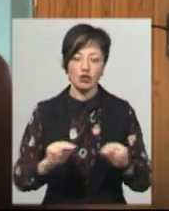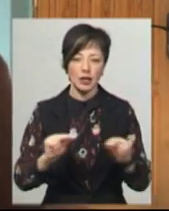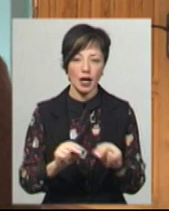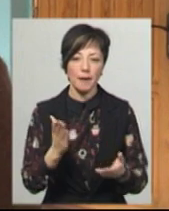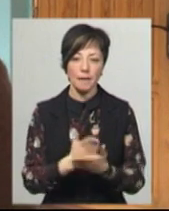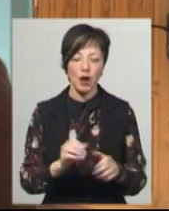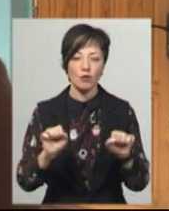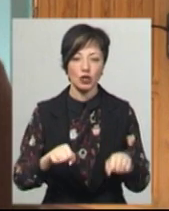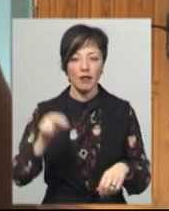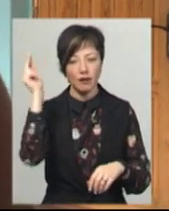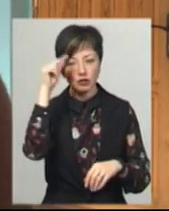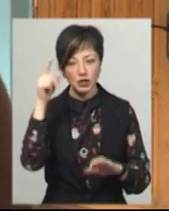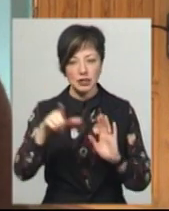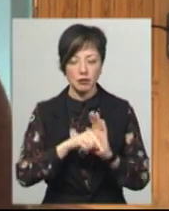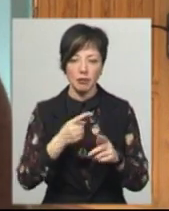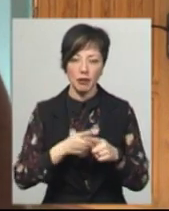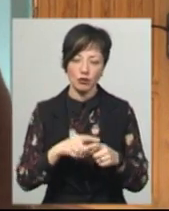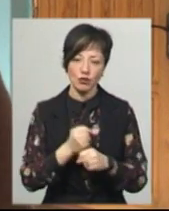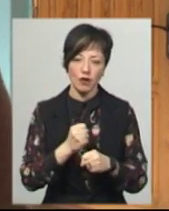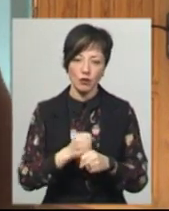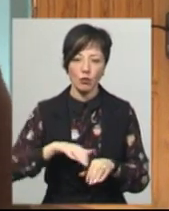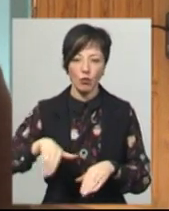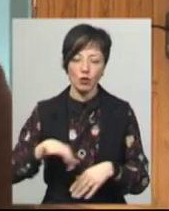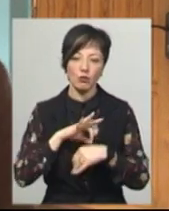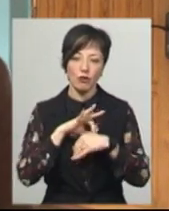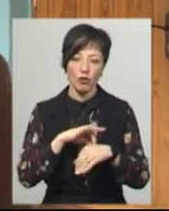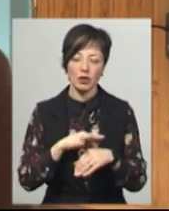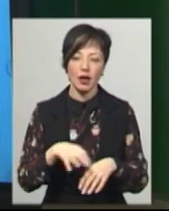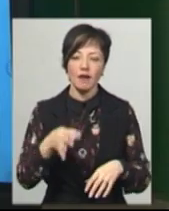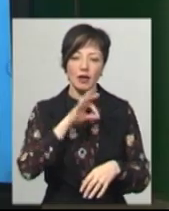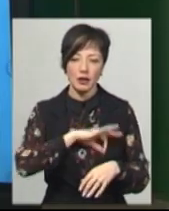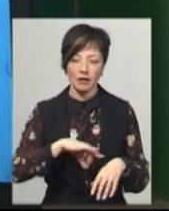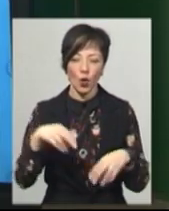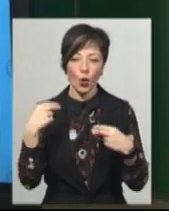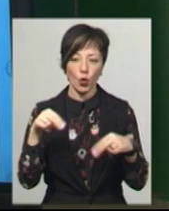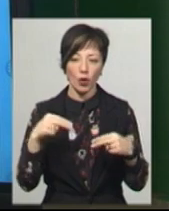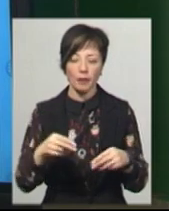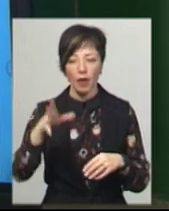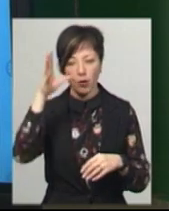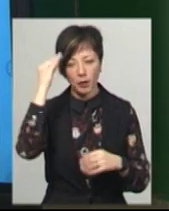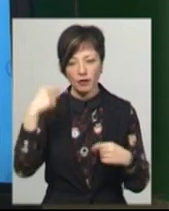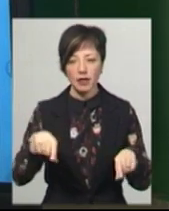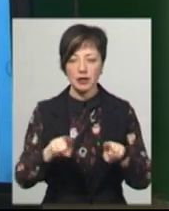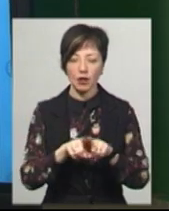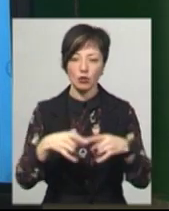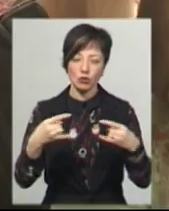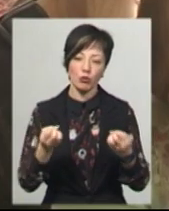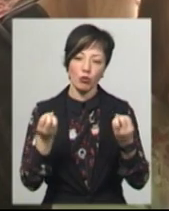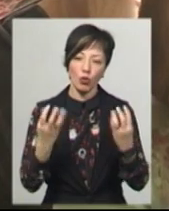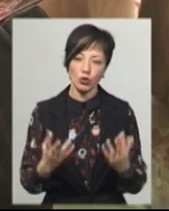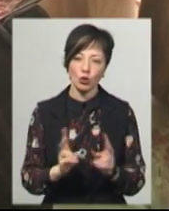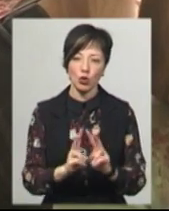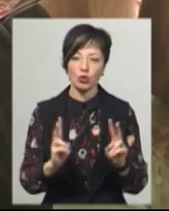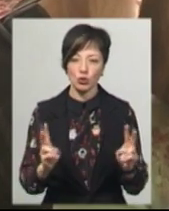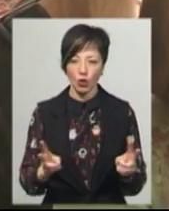можливість навчитися з ними працювати для того, щоб потім проводити ефективні уроки. Опанувати таку інтерактивну дошку просто для тих,